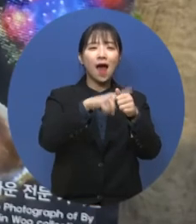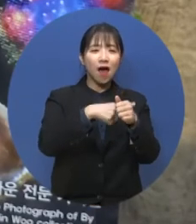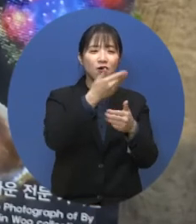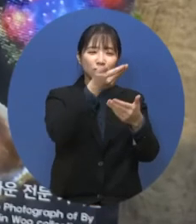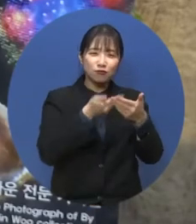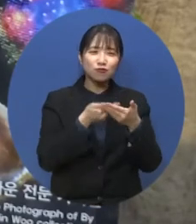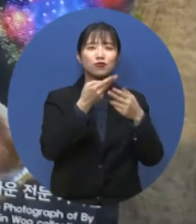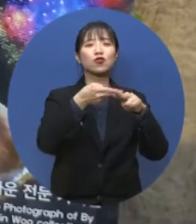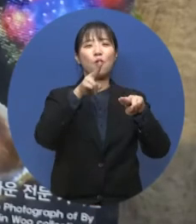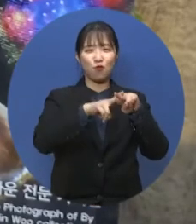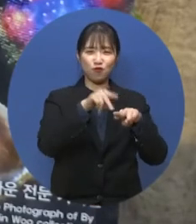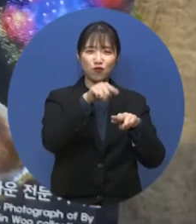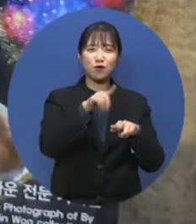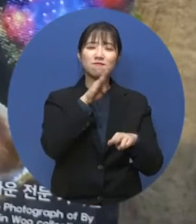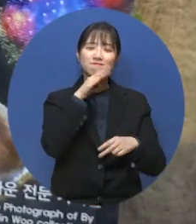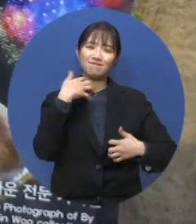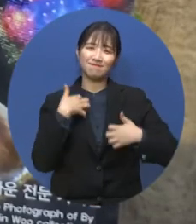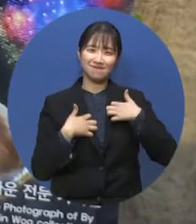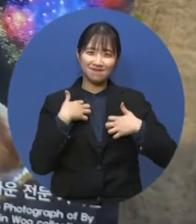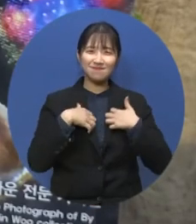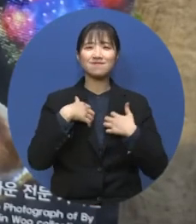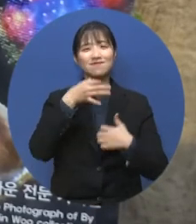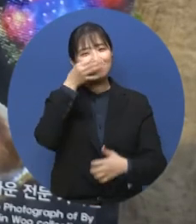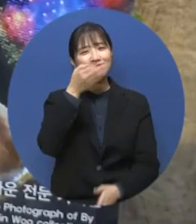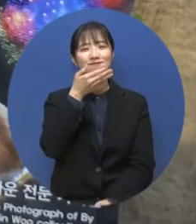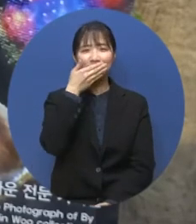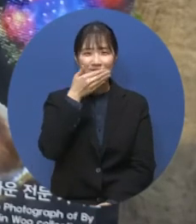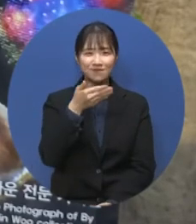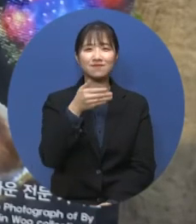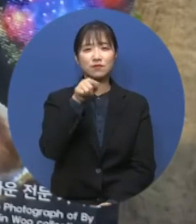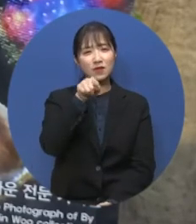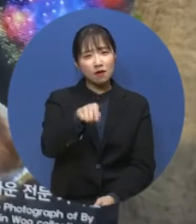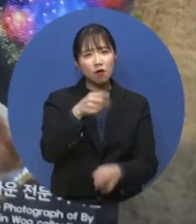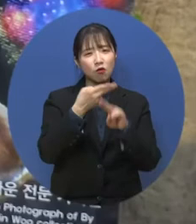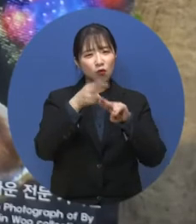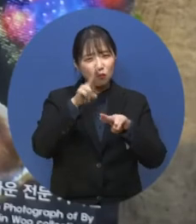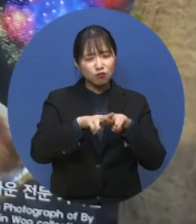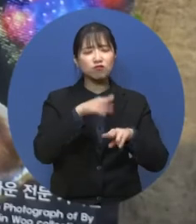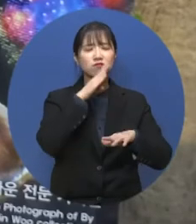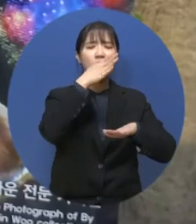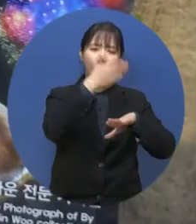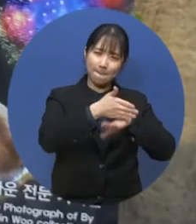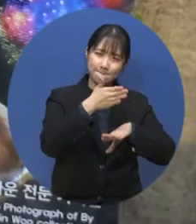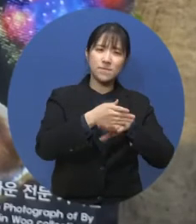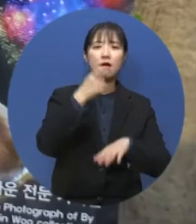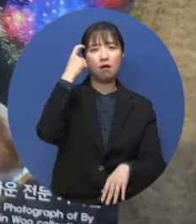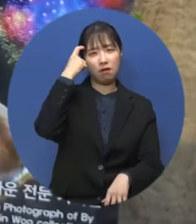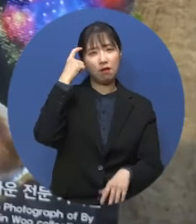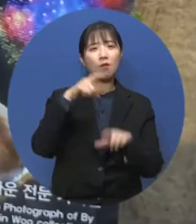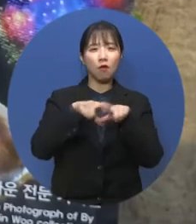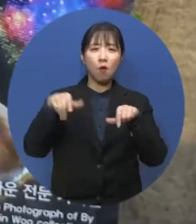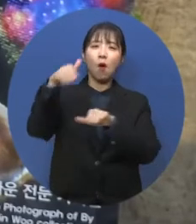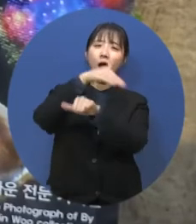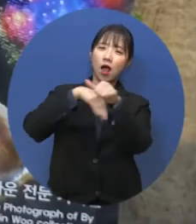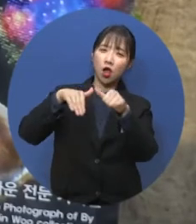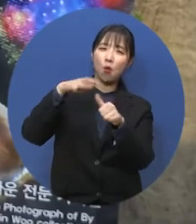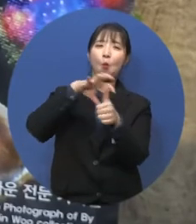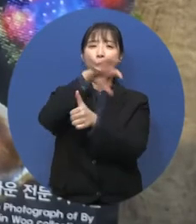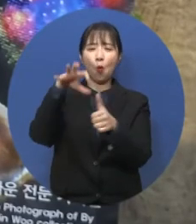곤충이 우리에게 소소한 즐거움을 선사하고 있습니다. 이 자연이 준 선물에 감사하면서 평소 환경